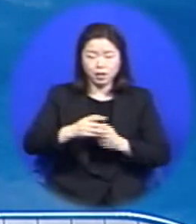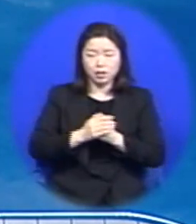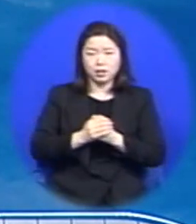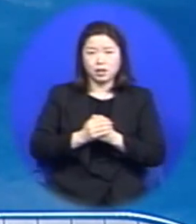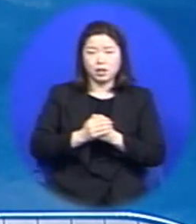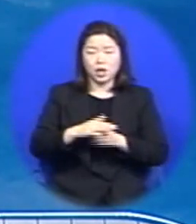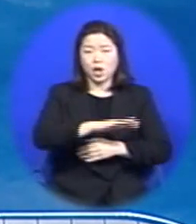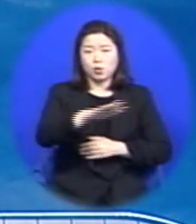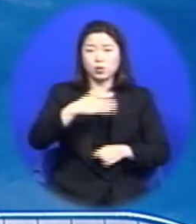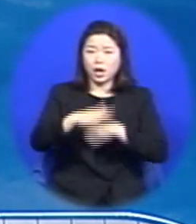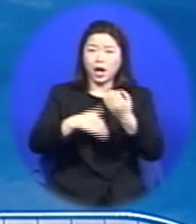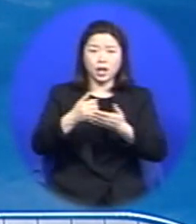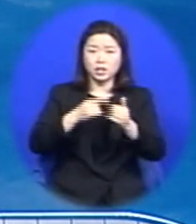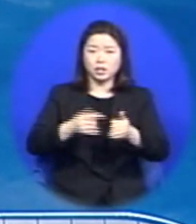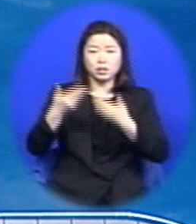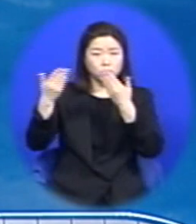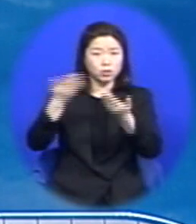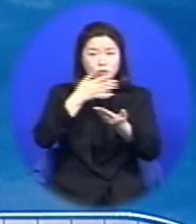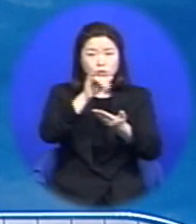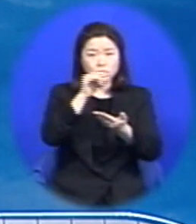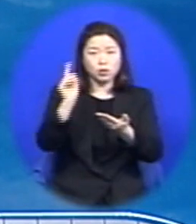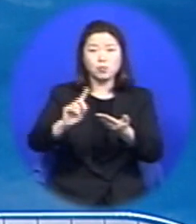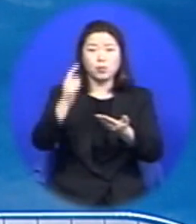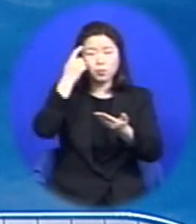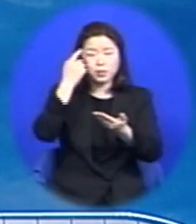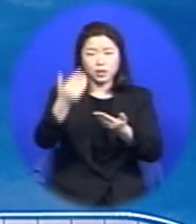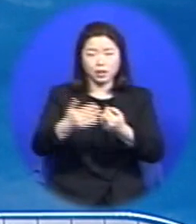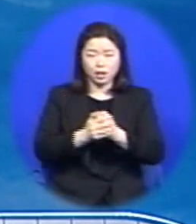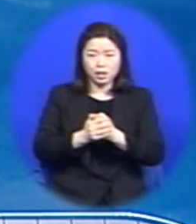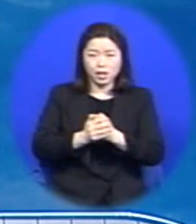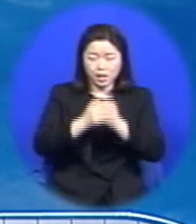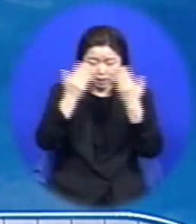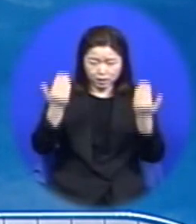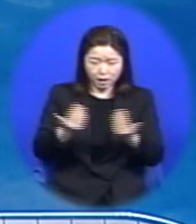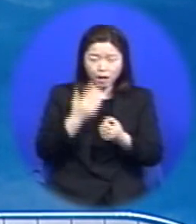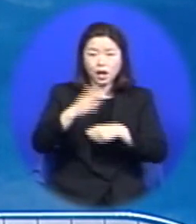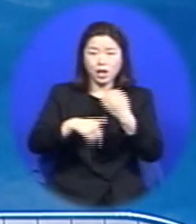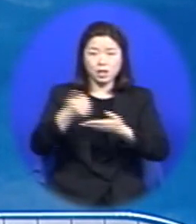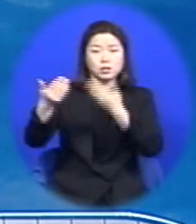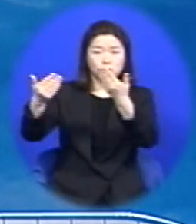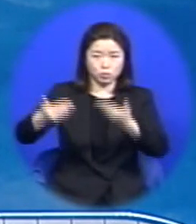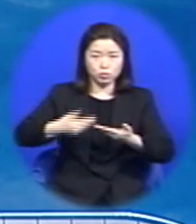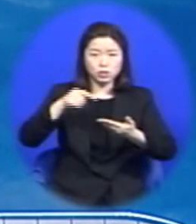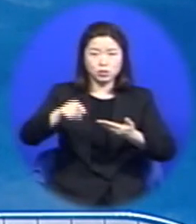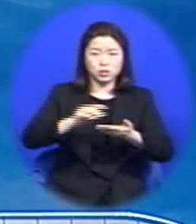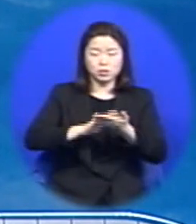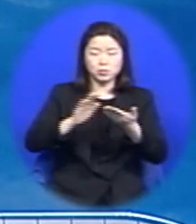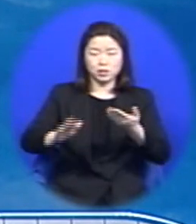우리가 하나님께 드릴 수 있는 건 뭘까요? 다 하나님이 주신 건데